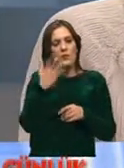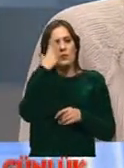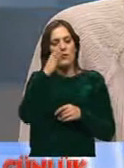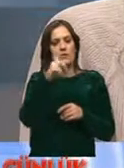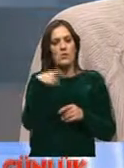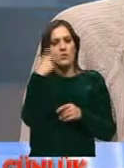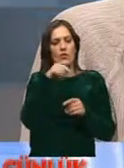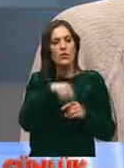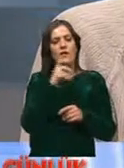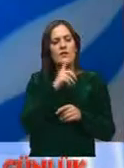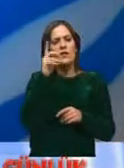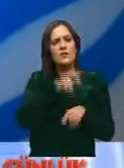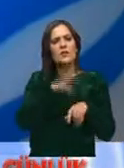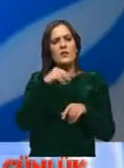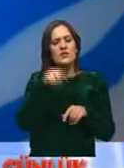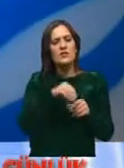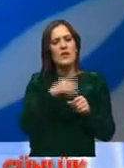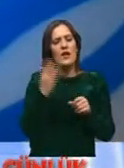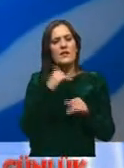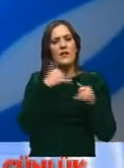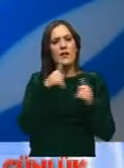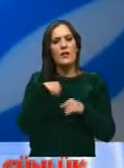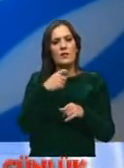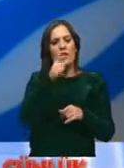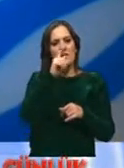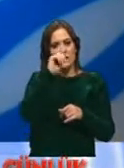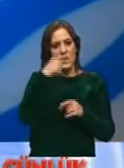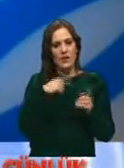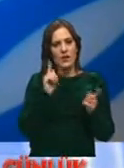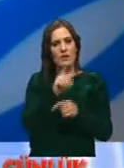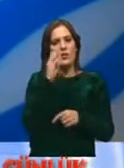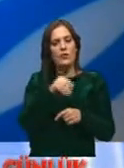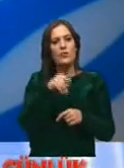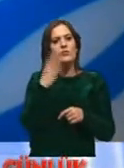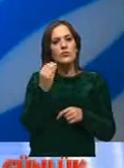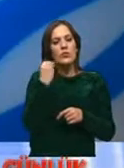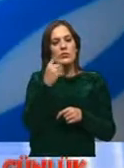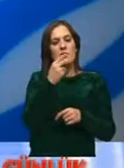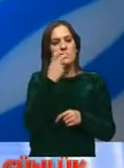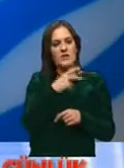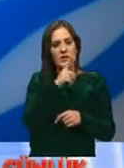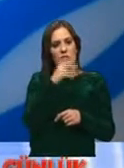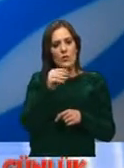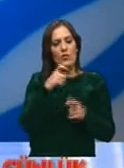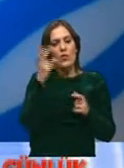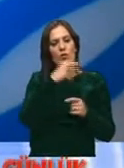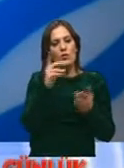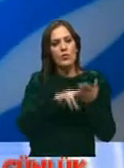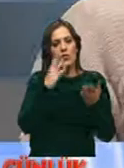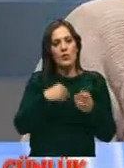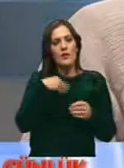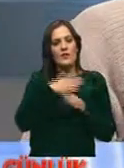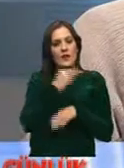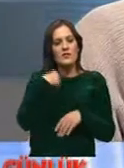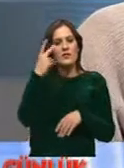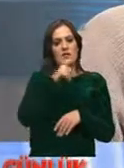profesyonel bir koro. Yanlış hatırlamıyorsam da içlerinde en yaramazları da solist olur, evet, değil mi? Evet. Aynen öyle. O da çok güzel sesi olan o koronun üyelerinden, yani gerçekte de korist olan.